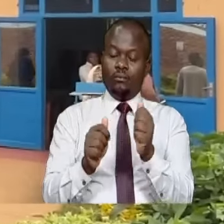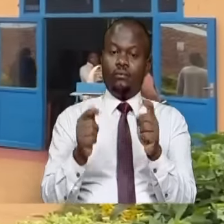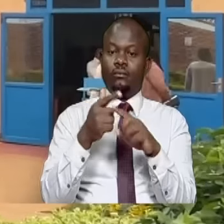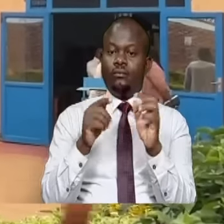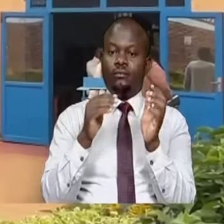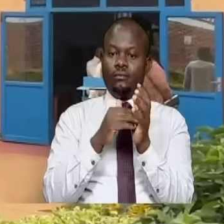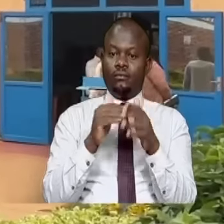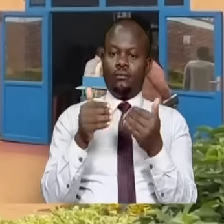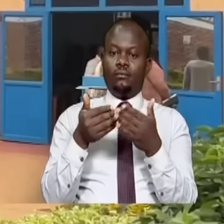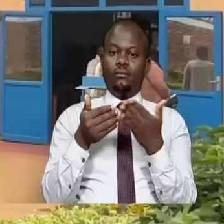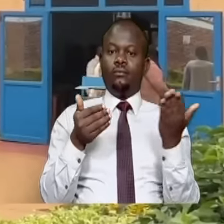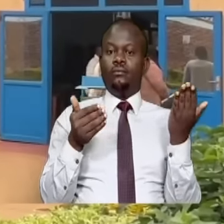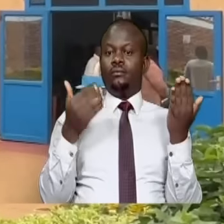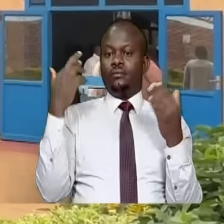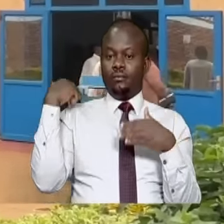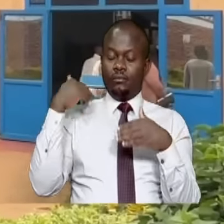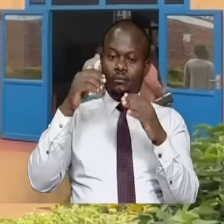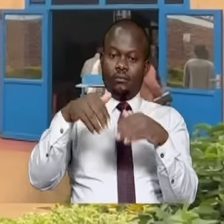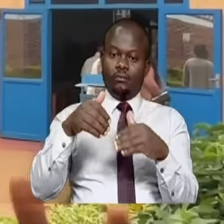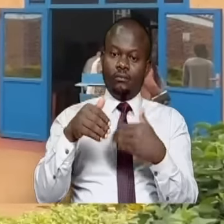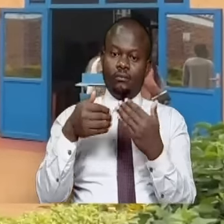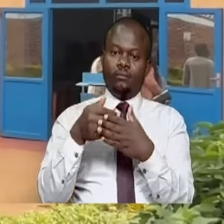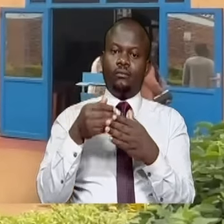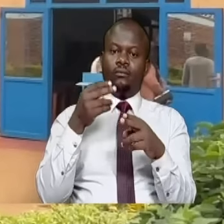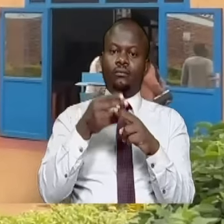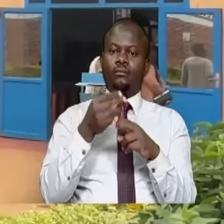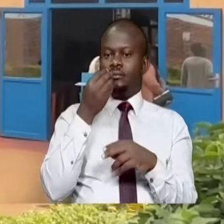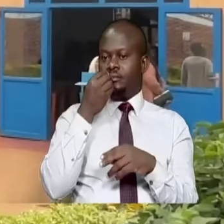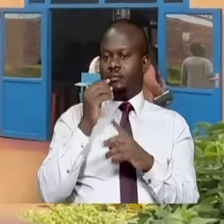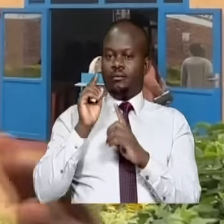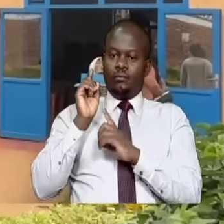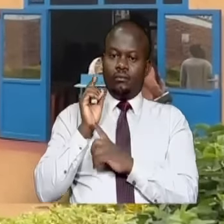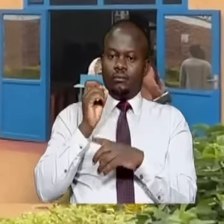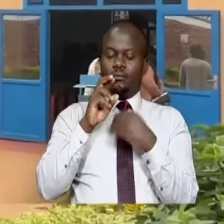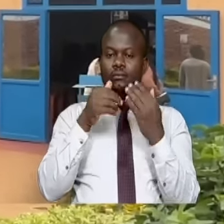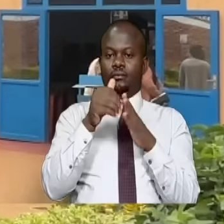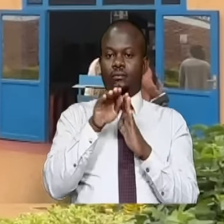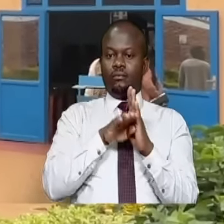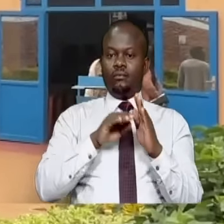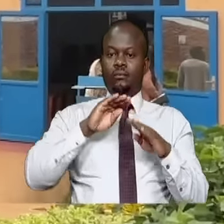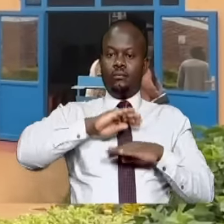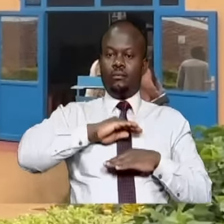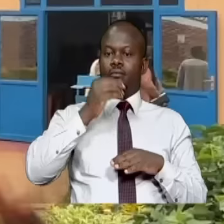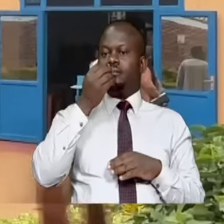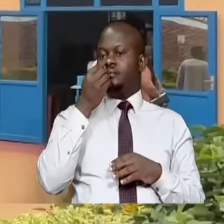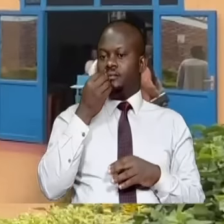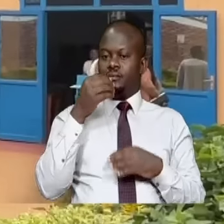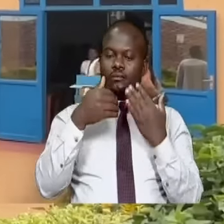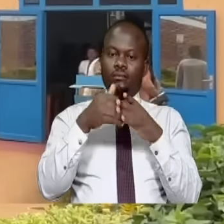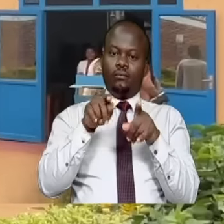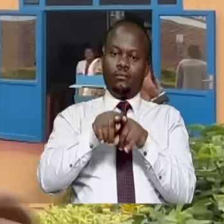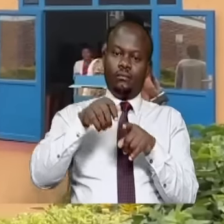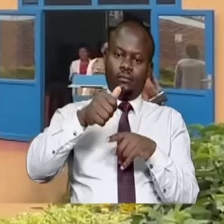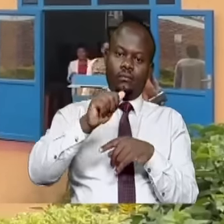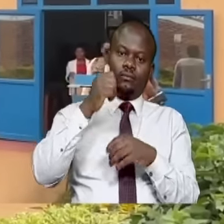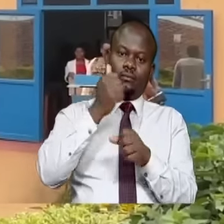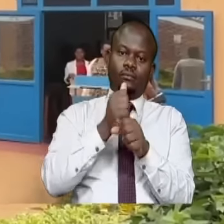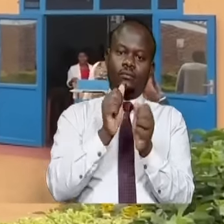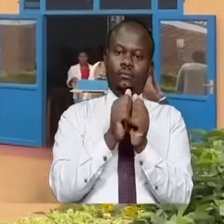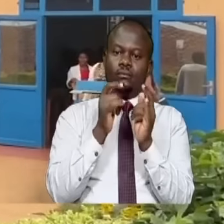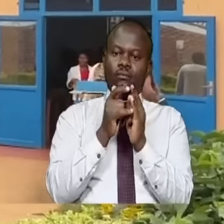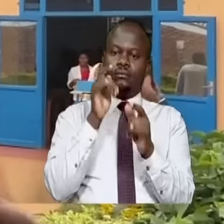uko nk'abagoronome mu cyo twita food security cyangwa se gahunda kwihaza mu biribwa, nabo twagiye dukorana inama